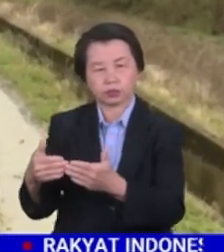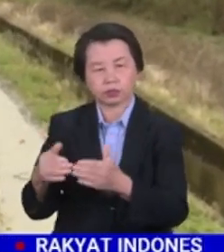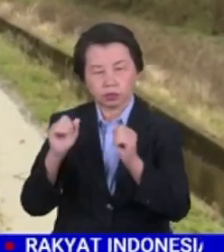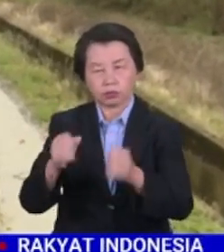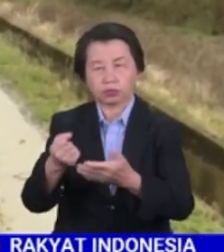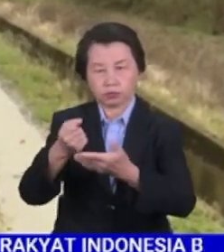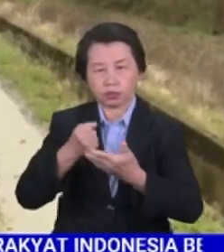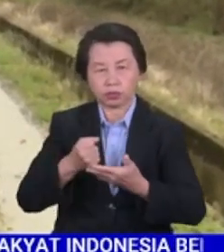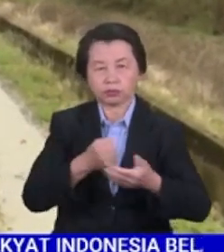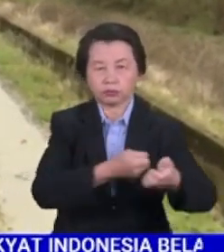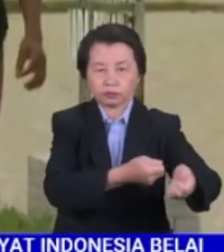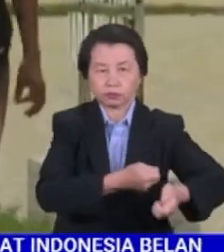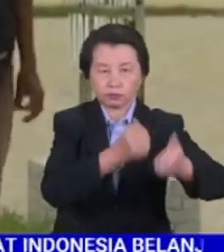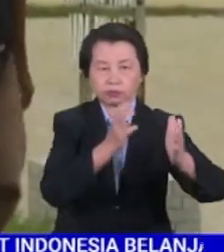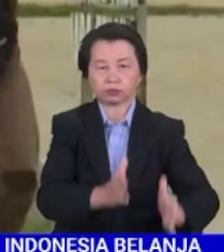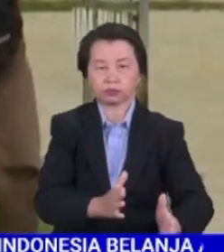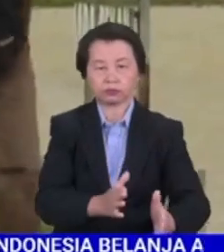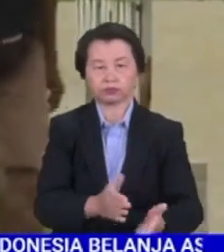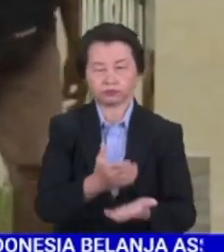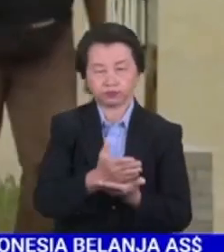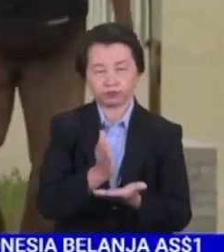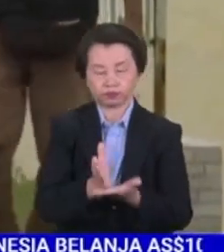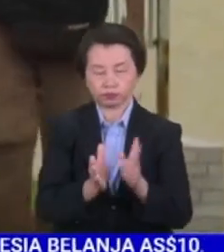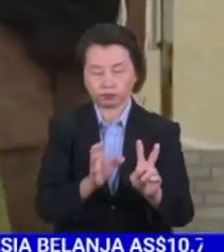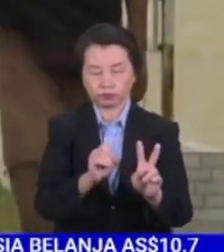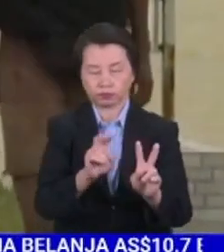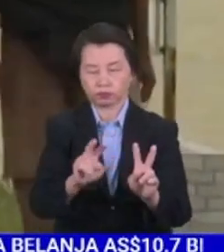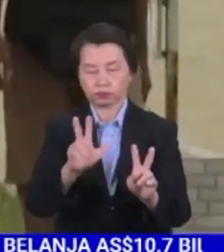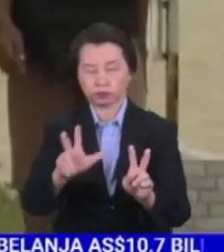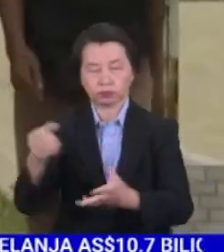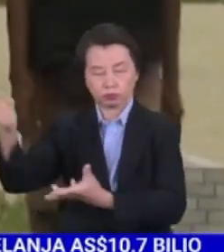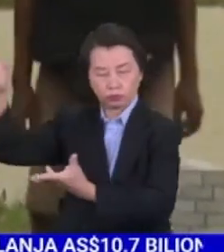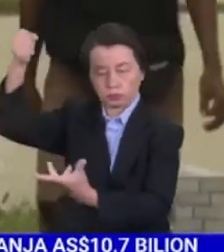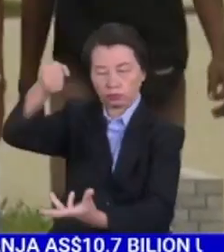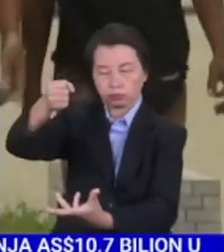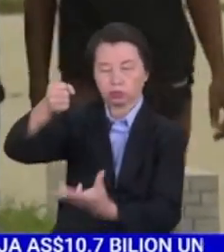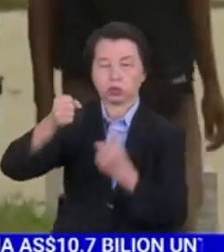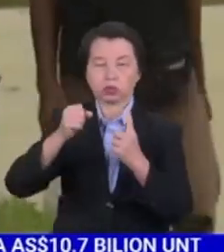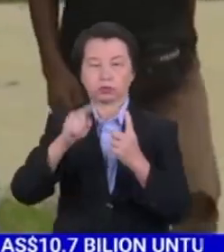dapat membantu petani lah. Belanjawan 2023 memperuntukkan